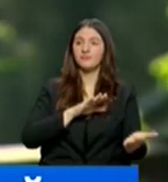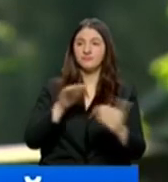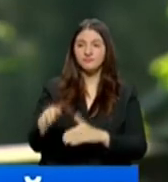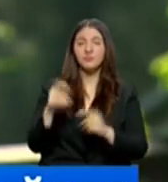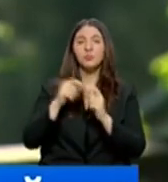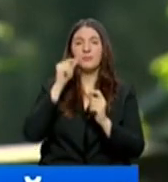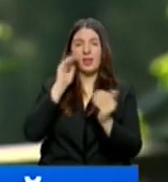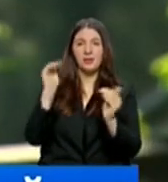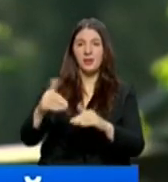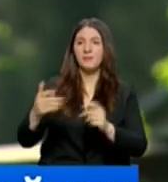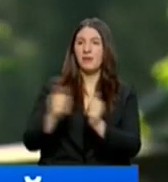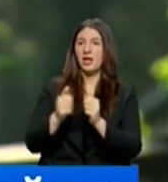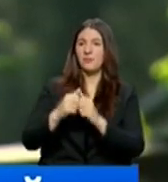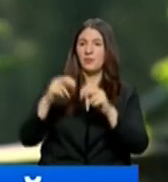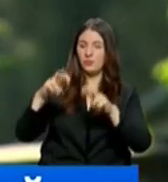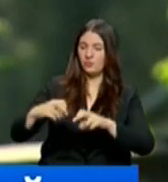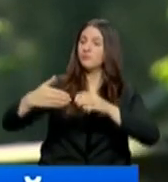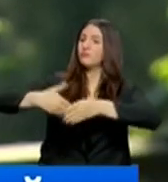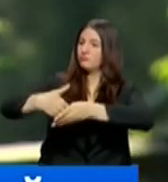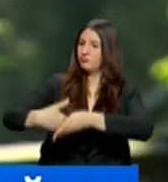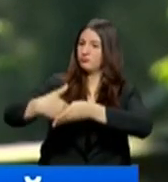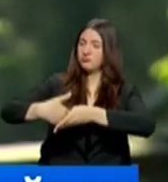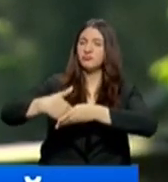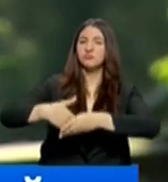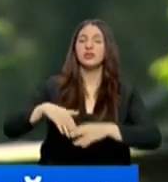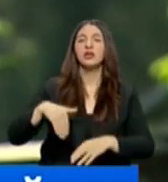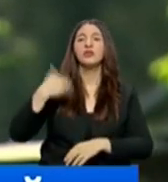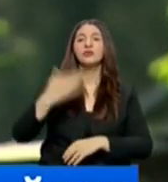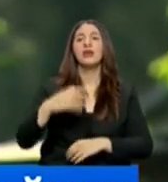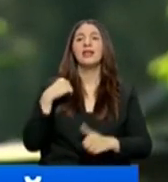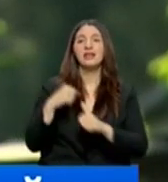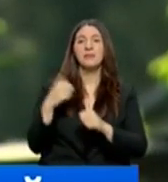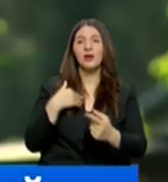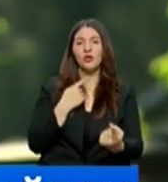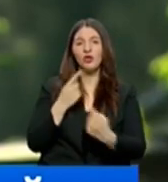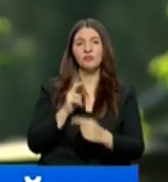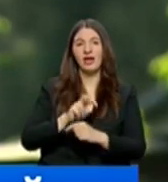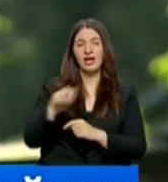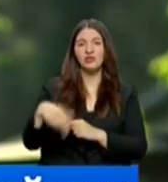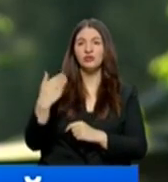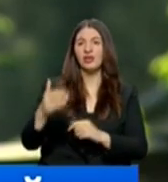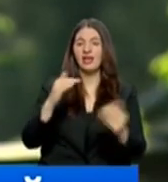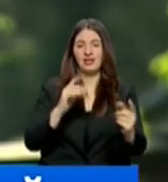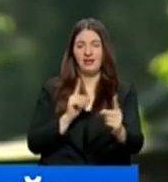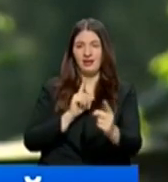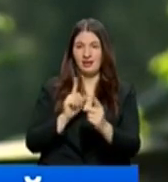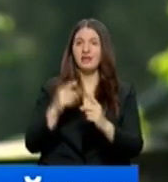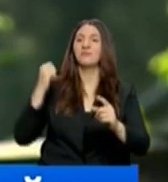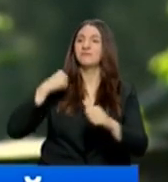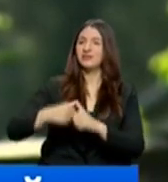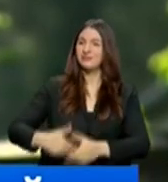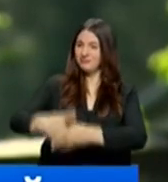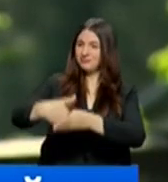Sayın Arınç da geldi. Beraber kalktık, tokalaştık. Sonra tekrar ben konuşmadan indikten sonra geldi. Tekrar